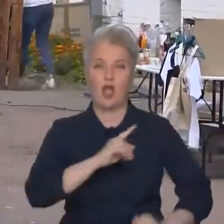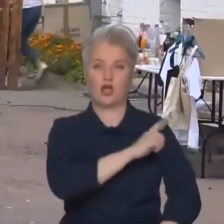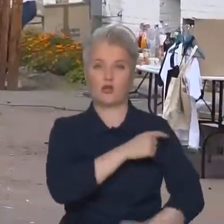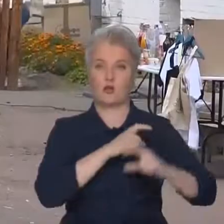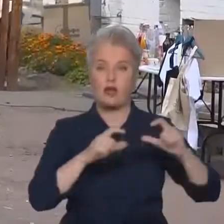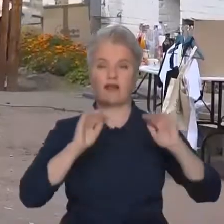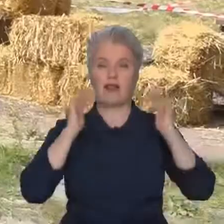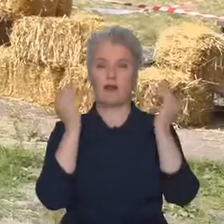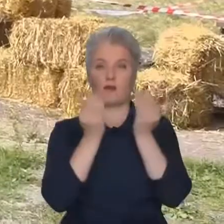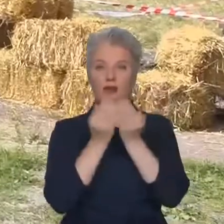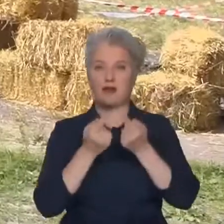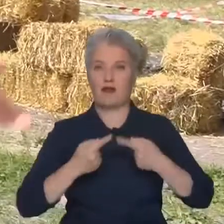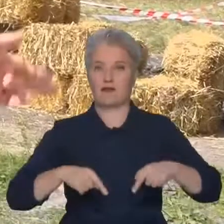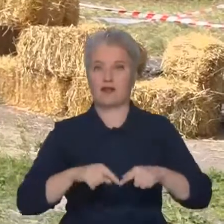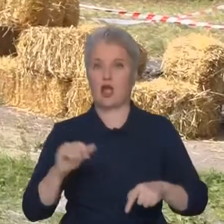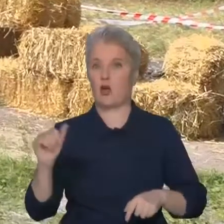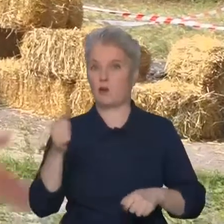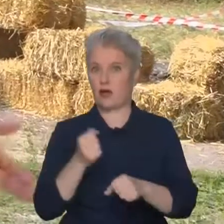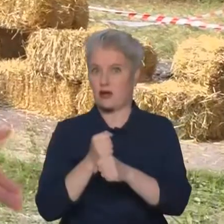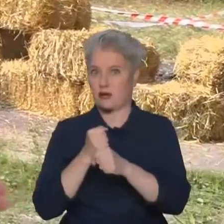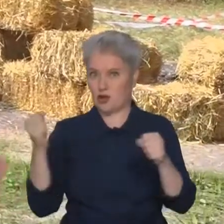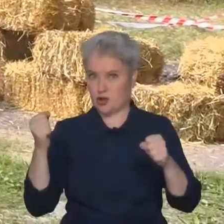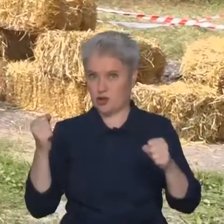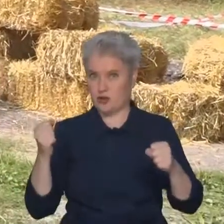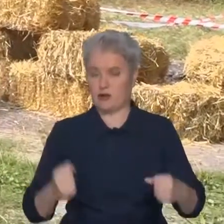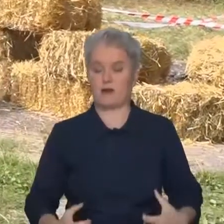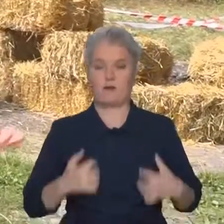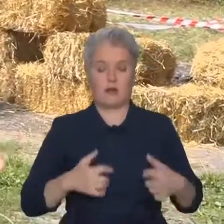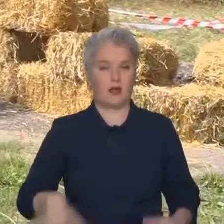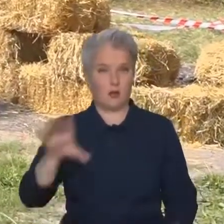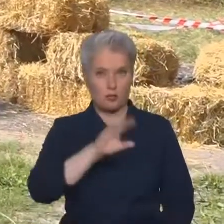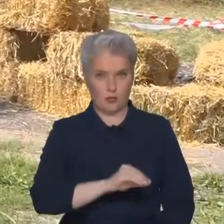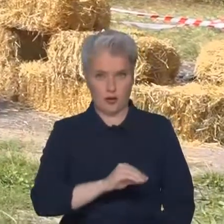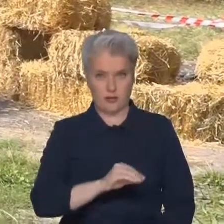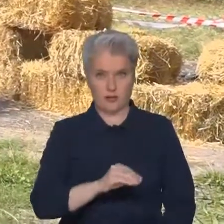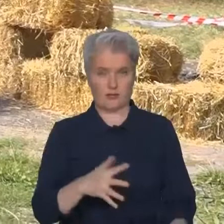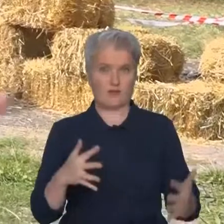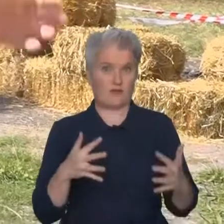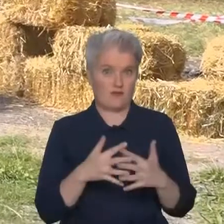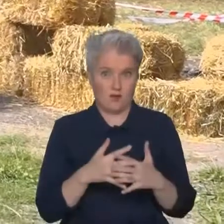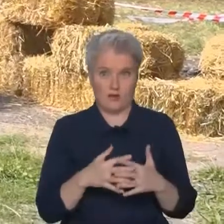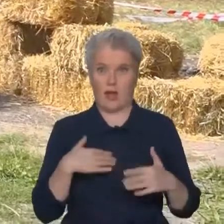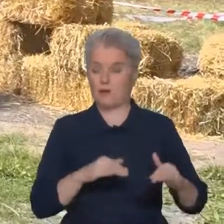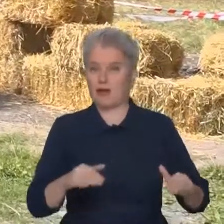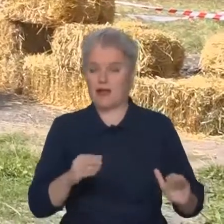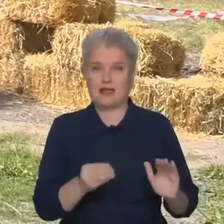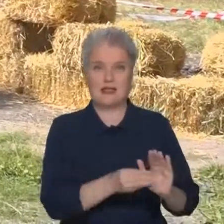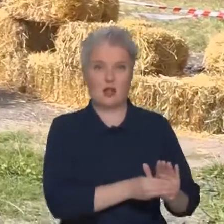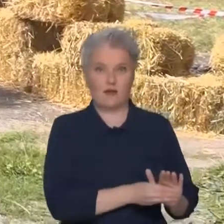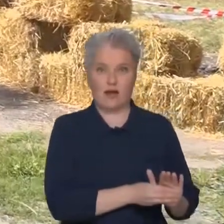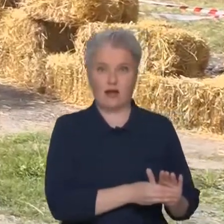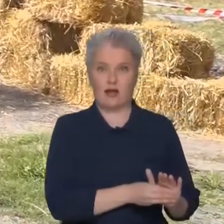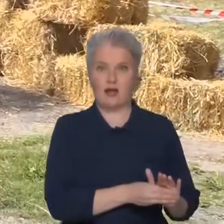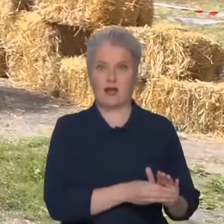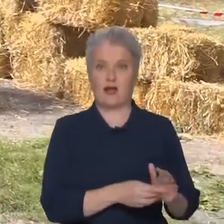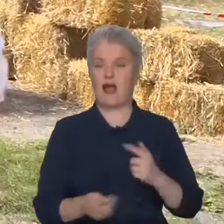у реанімаційне відділення. Перший взрив, всі припугалися, бо війна йде, тут же дітей сховали і стали тягнути.